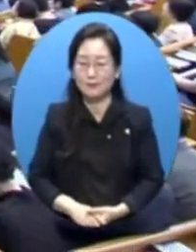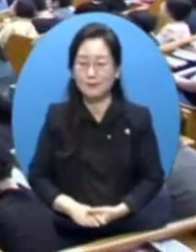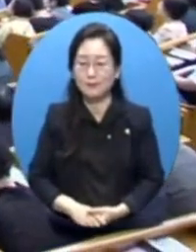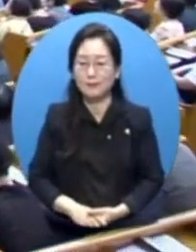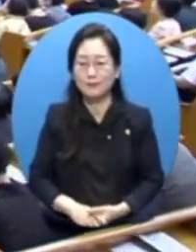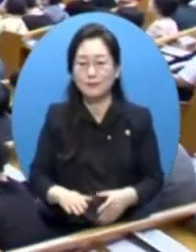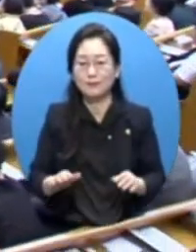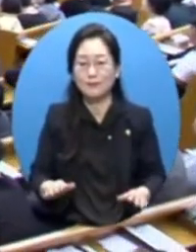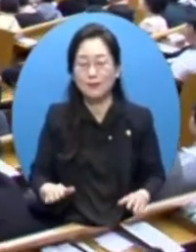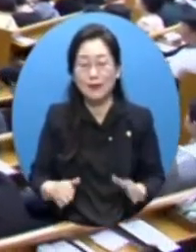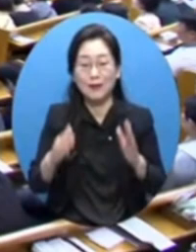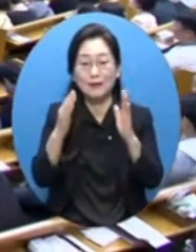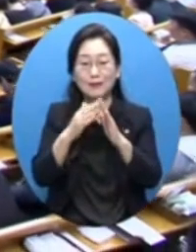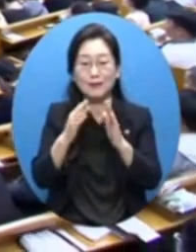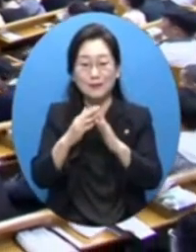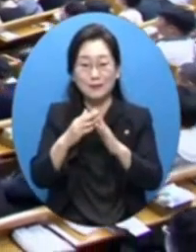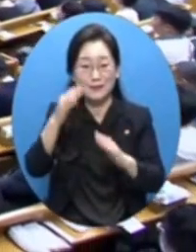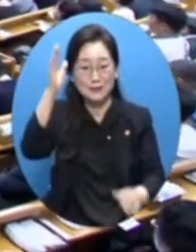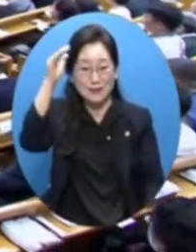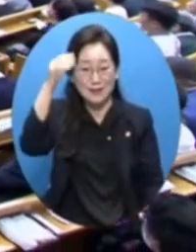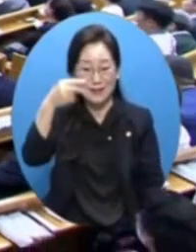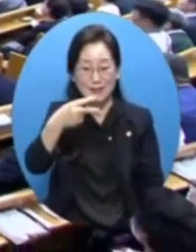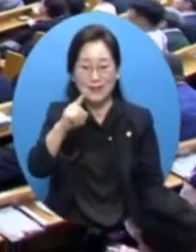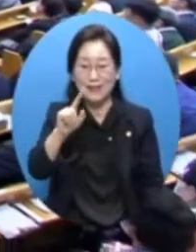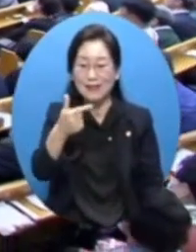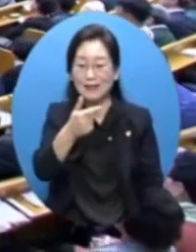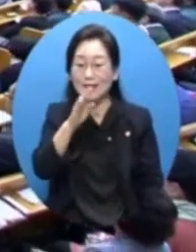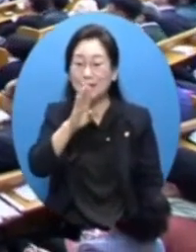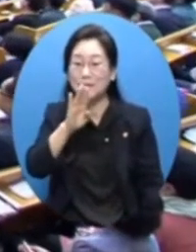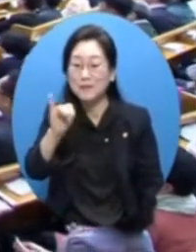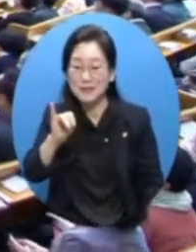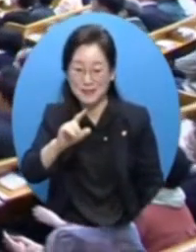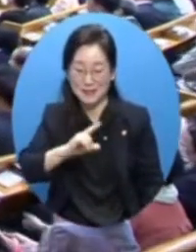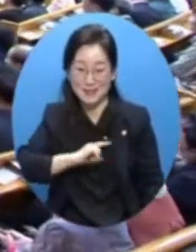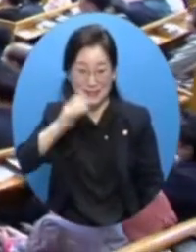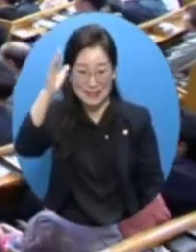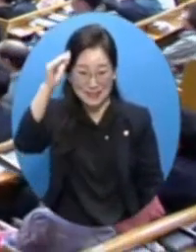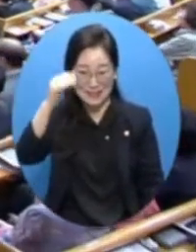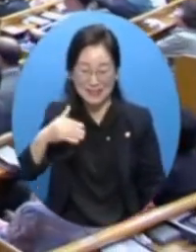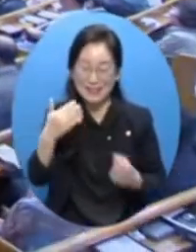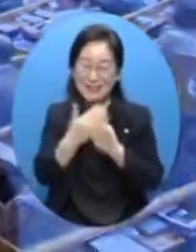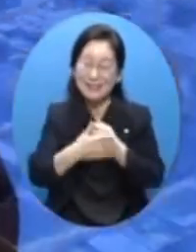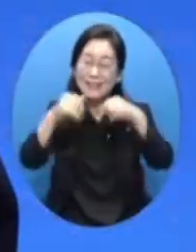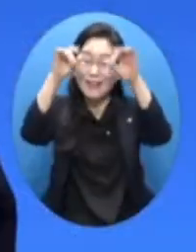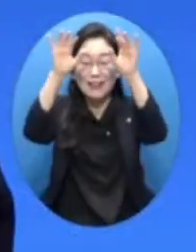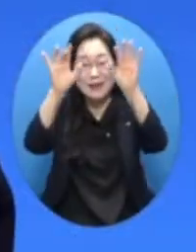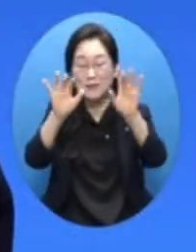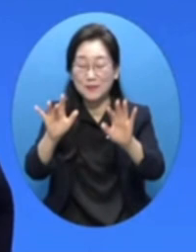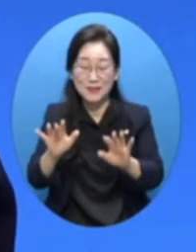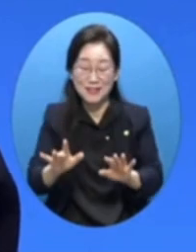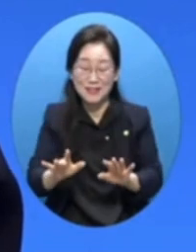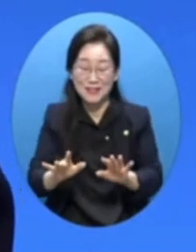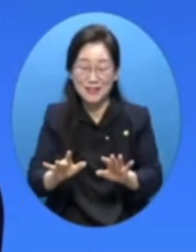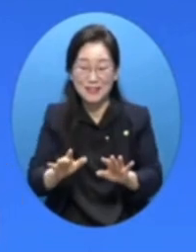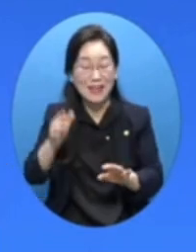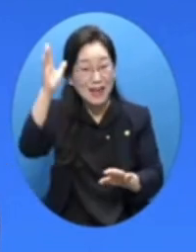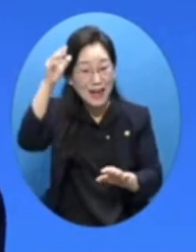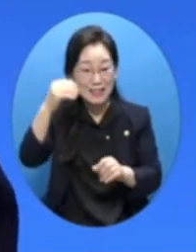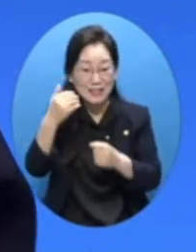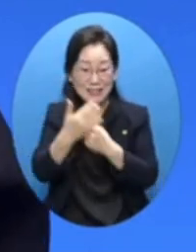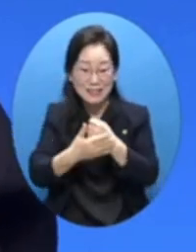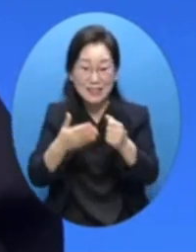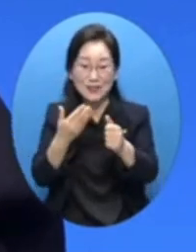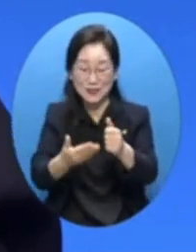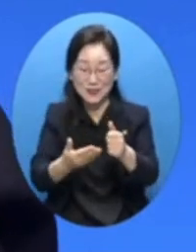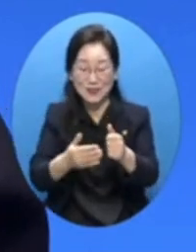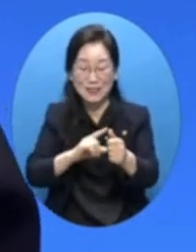우리 집에 강아지가 하나 있는데 담비라는 강아지가 있습니다. 은혜의 담비를 내리라고 담비라고 쳤더니 이 강아지가 은혜가 충만해갖고